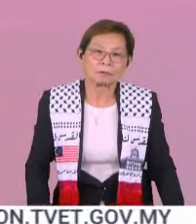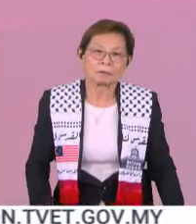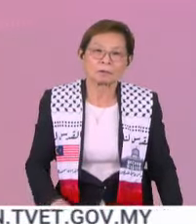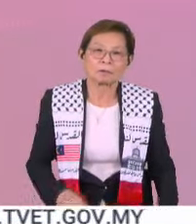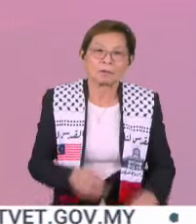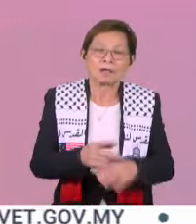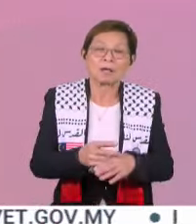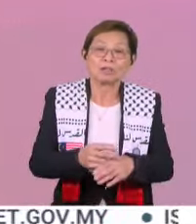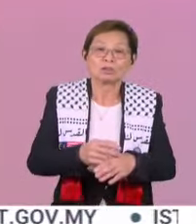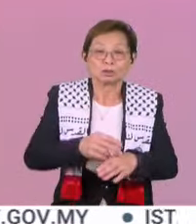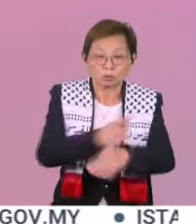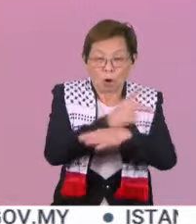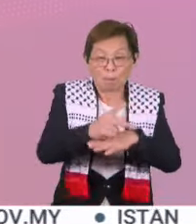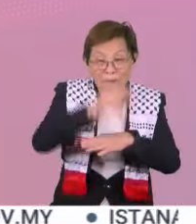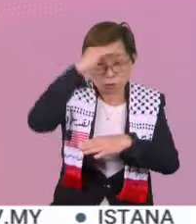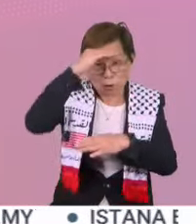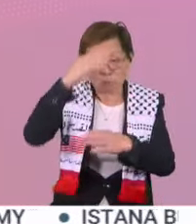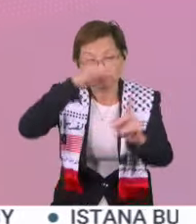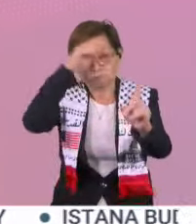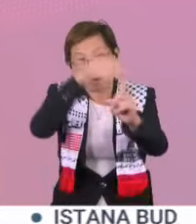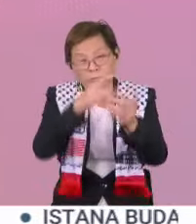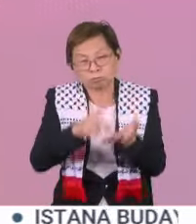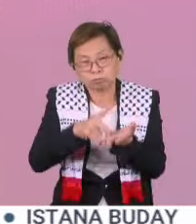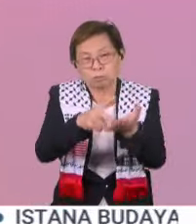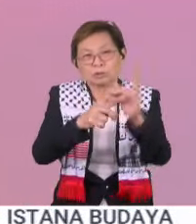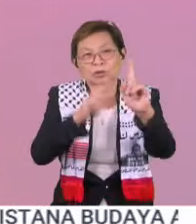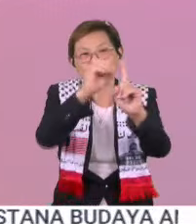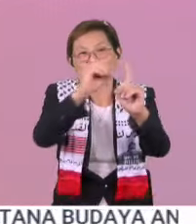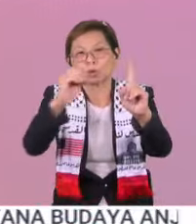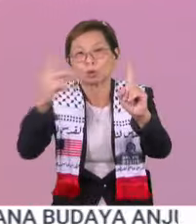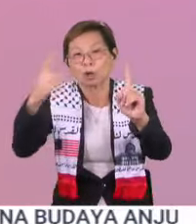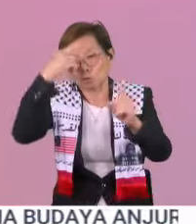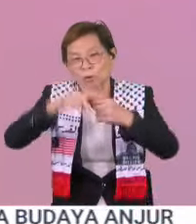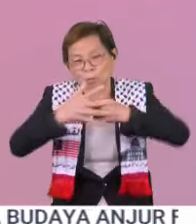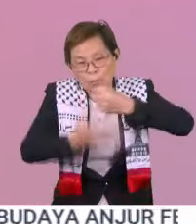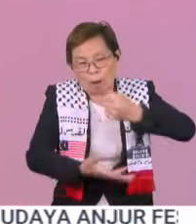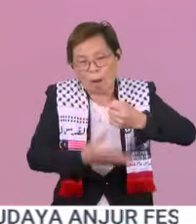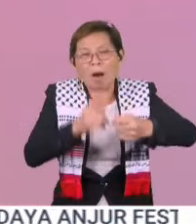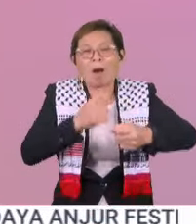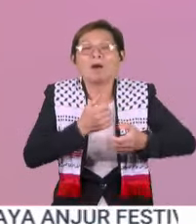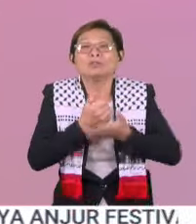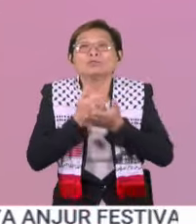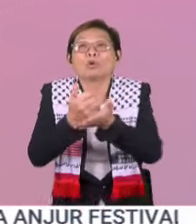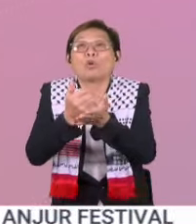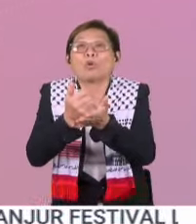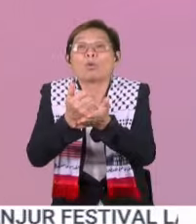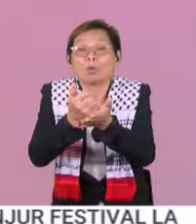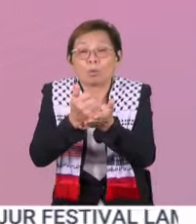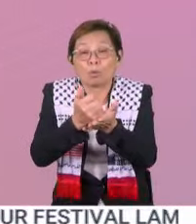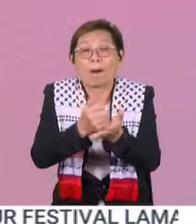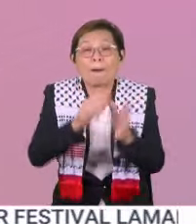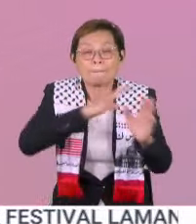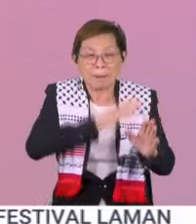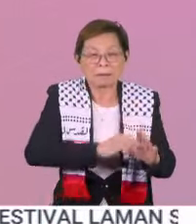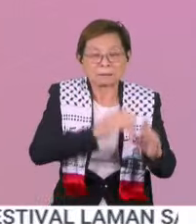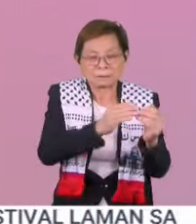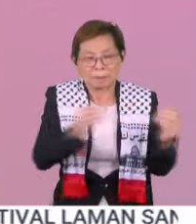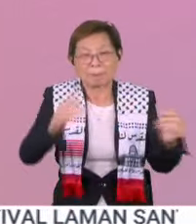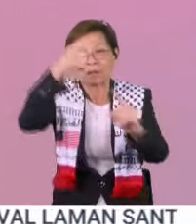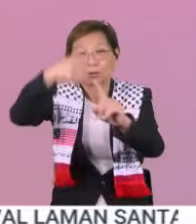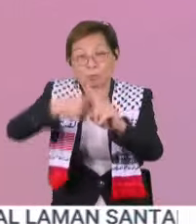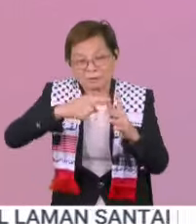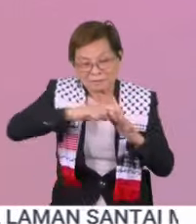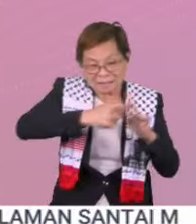Gerakan Koperasi Johor menyasarkan sumbangan sebanyak RM100,000 untuk tabung kemanusiaan Palestin selama sebulan bermula hari